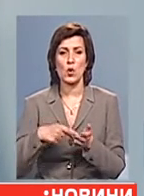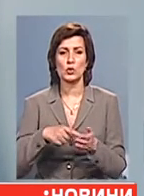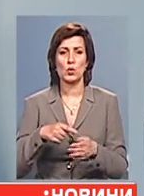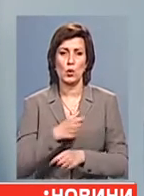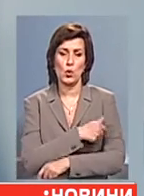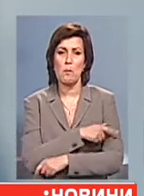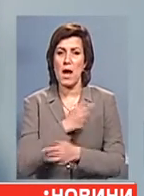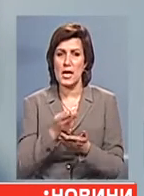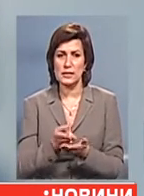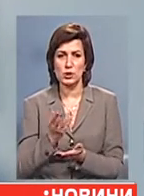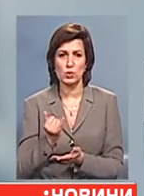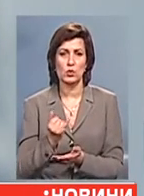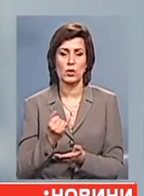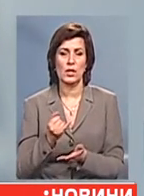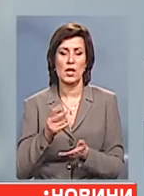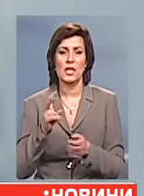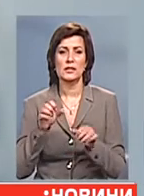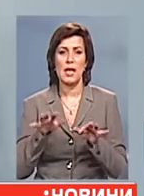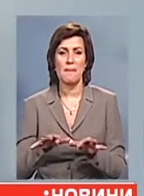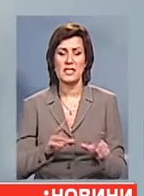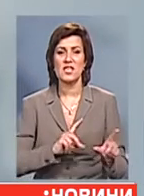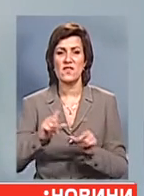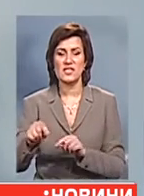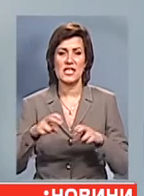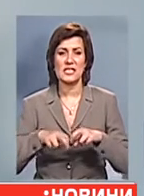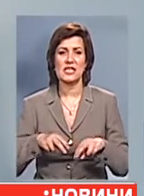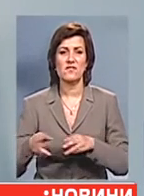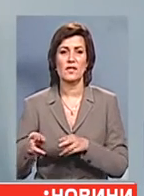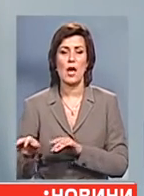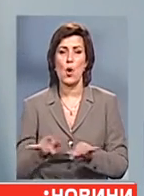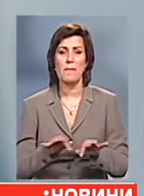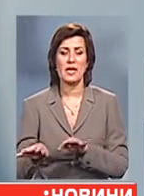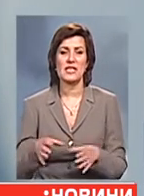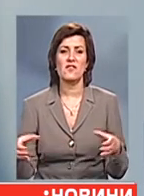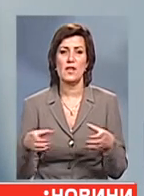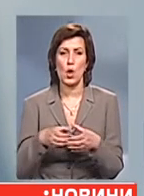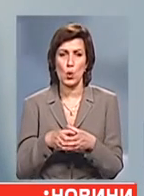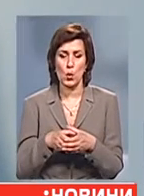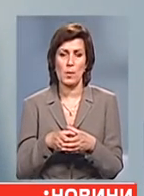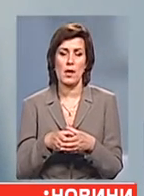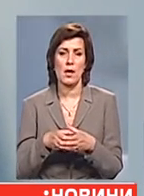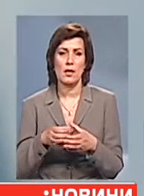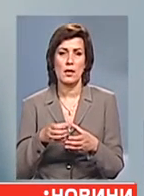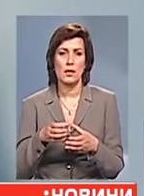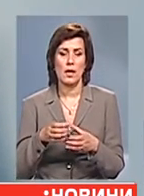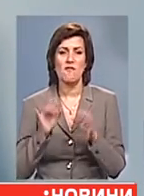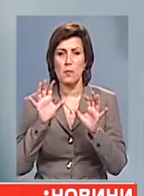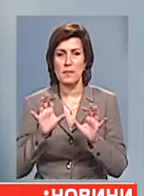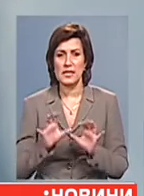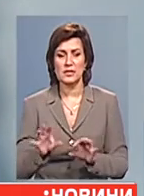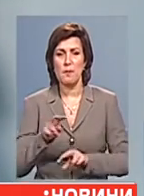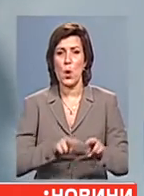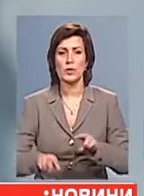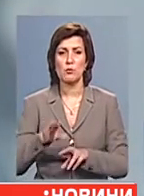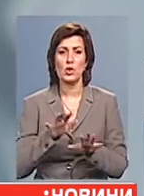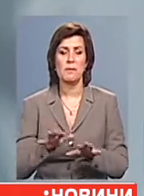больницу. На место выезжала следственно-оперативная группа Авдеевского горотдела милиции. В принципе, осмотр